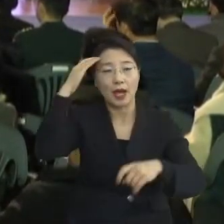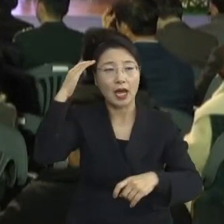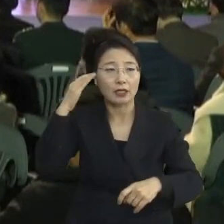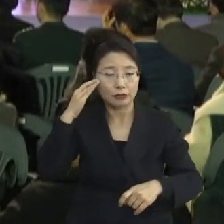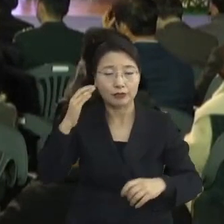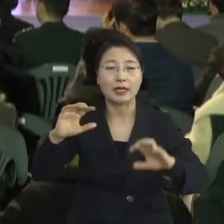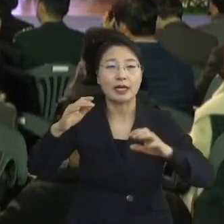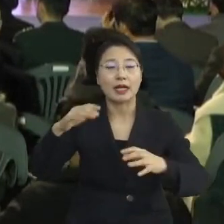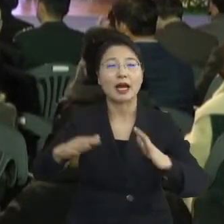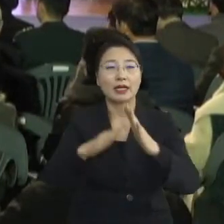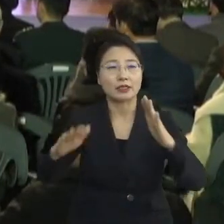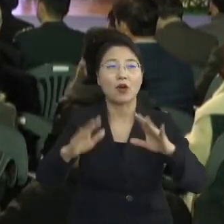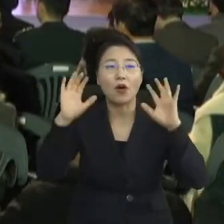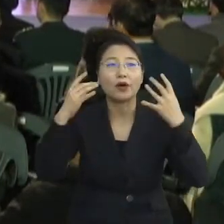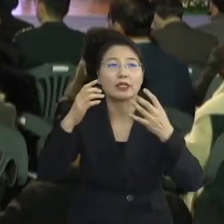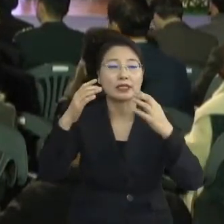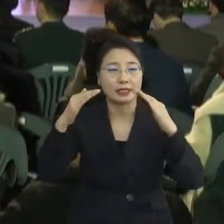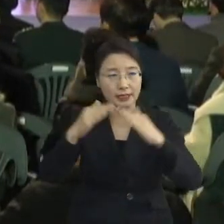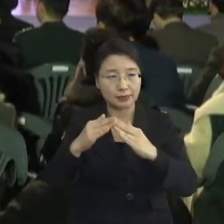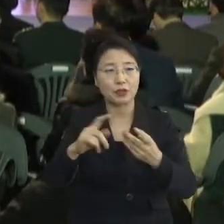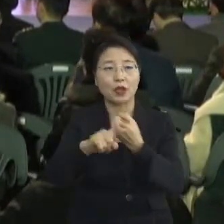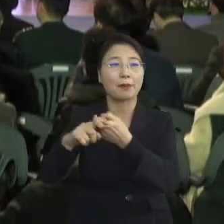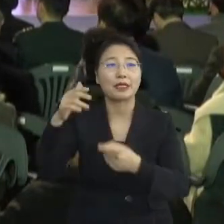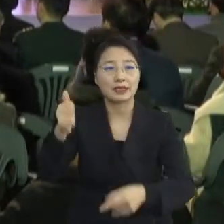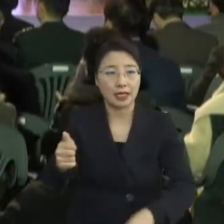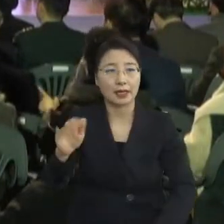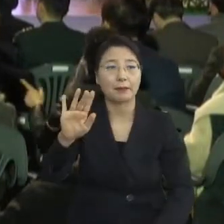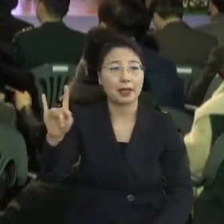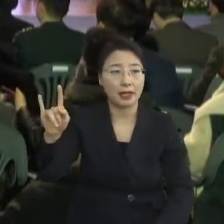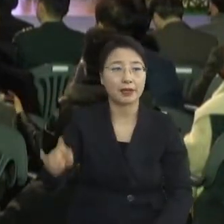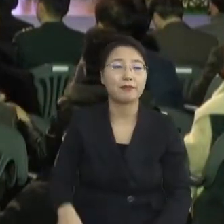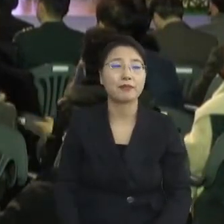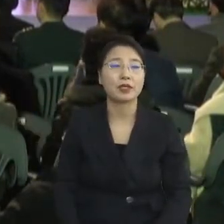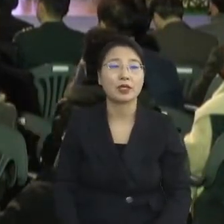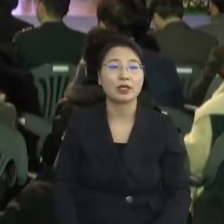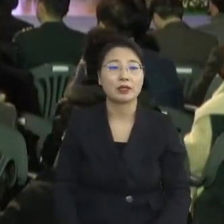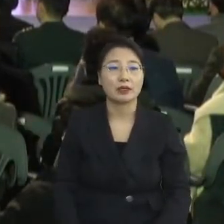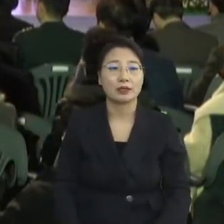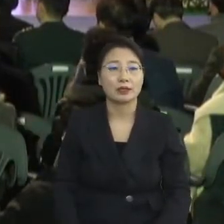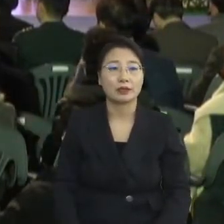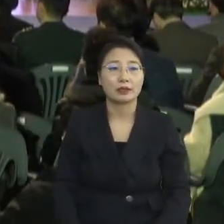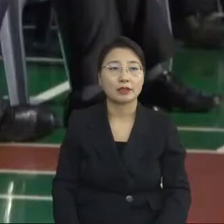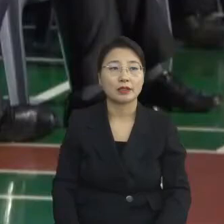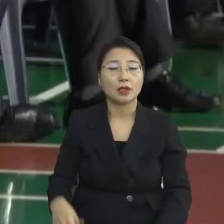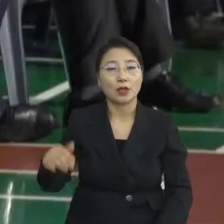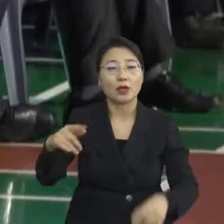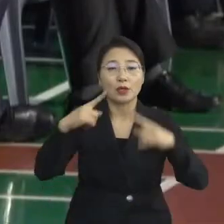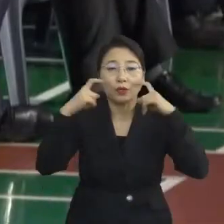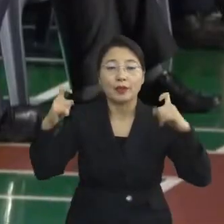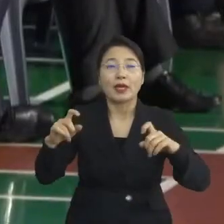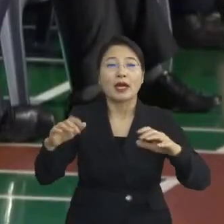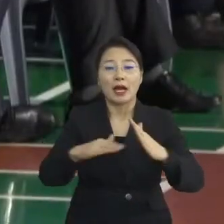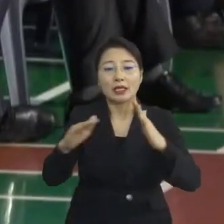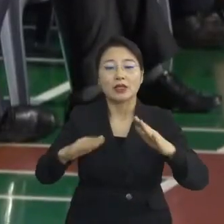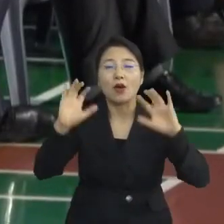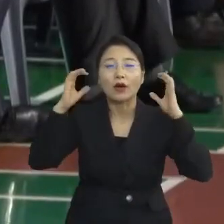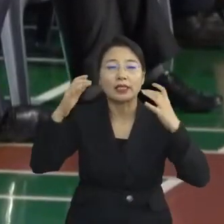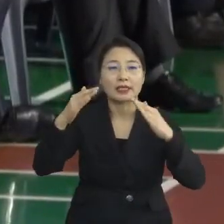한국가정어린이집 총연합회 배수진 회장님, 동대문구 한국가정어린이집연합회 최경희 회장님,